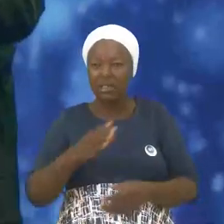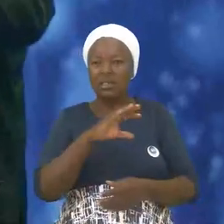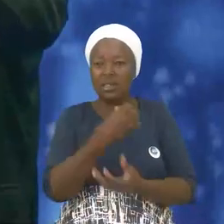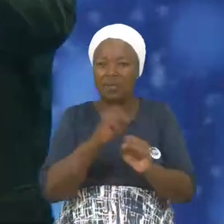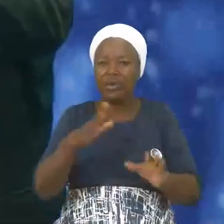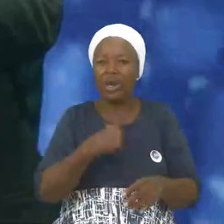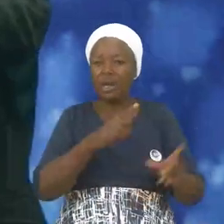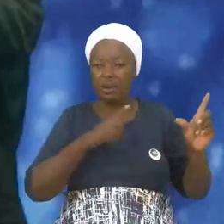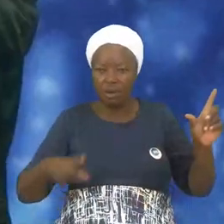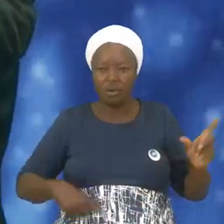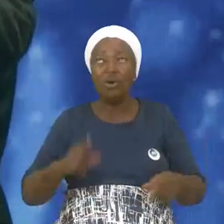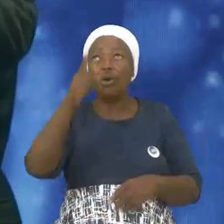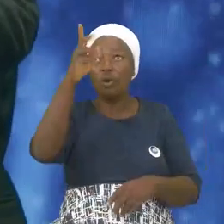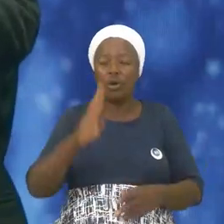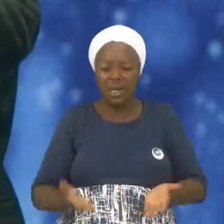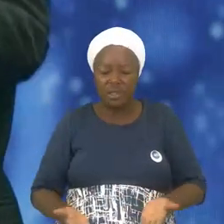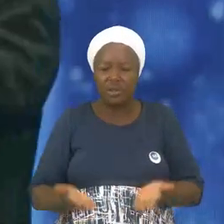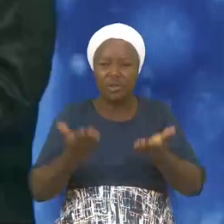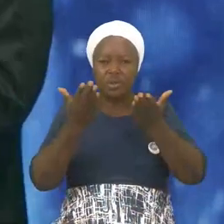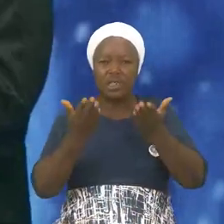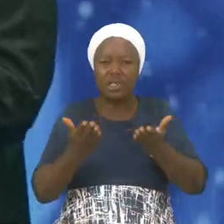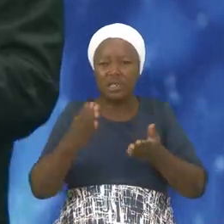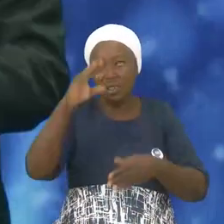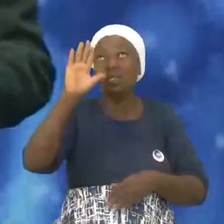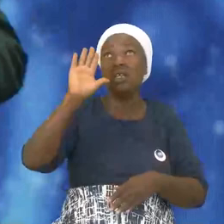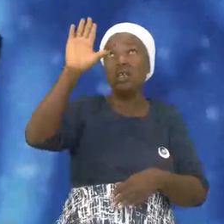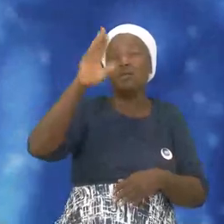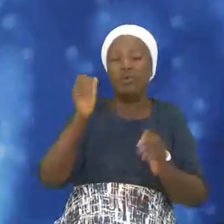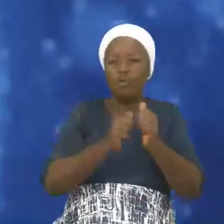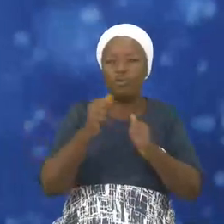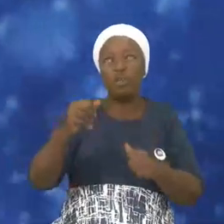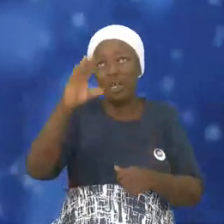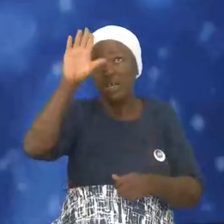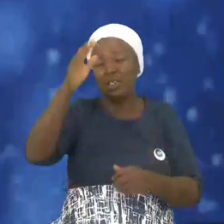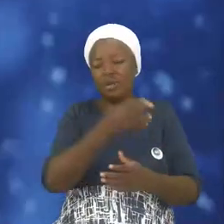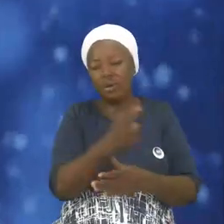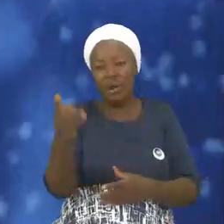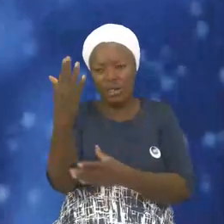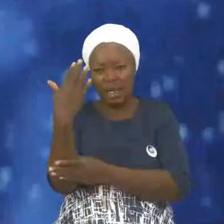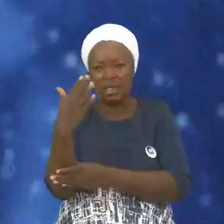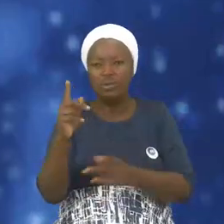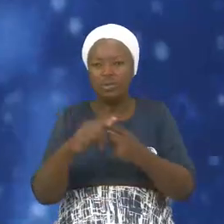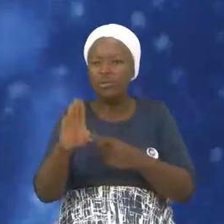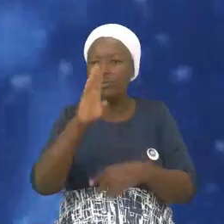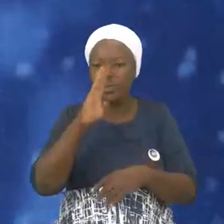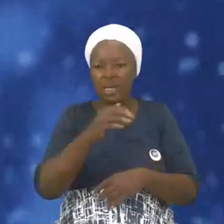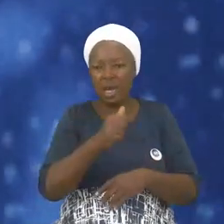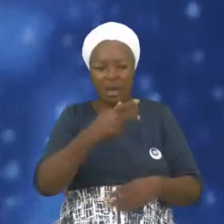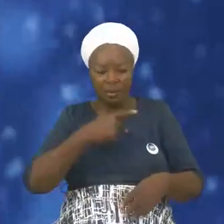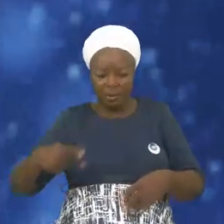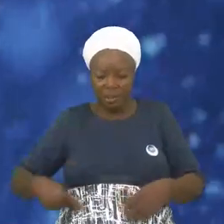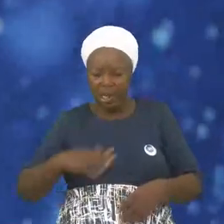Celui qui est ressuscité encore, Christ. Le Sauveur et le Seigneur. Dieu l'a élevé par sa